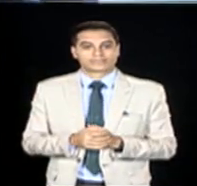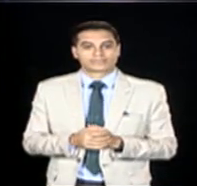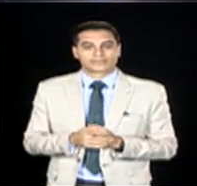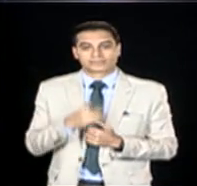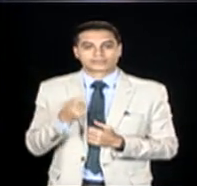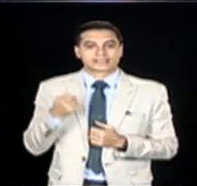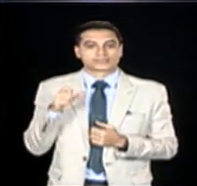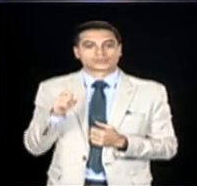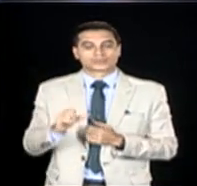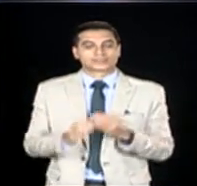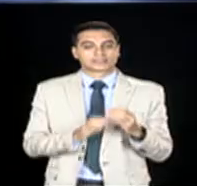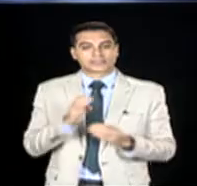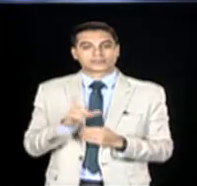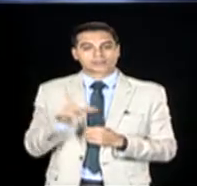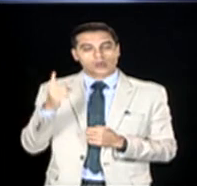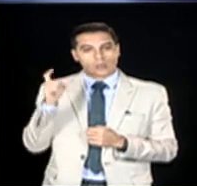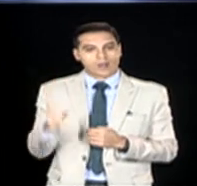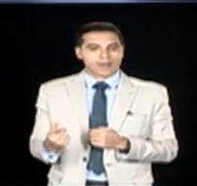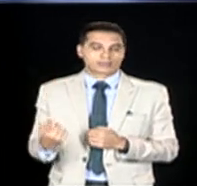295 نقطة.